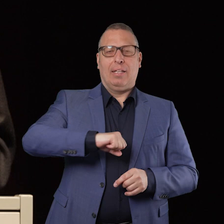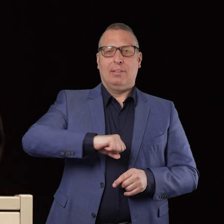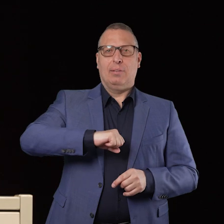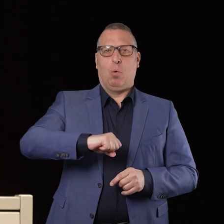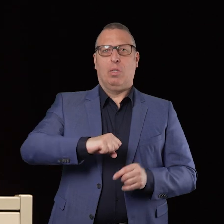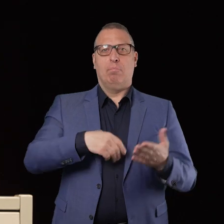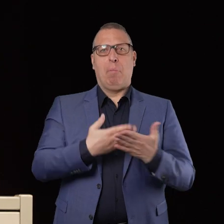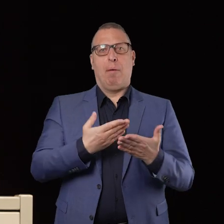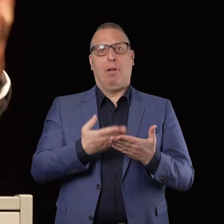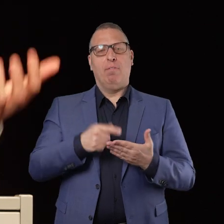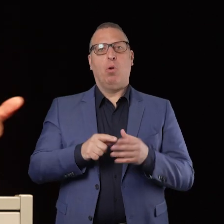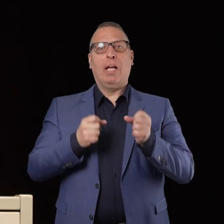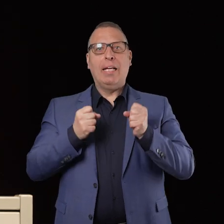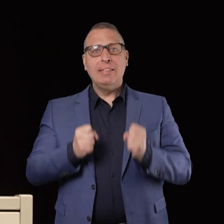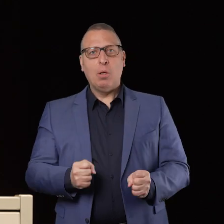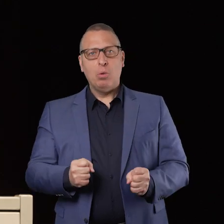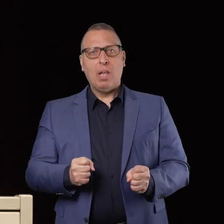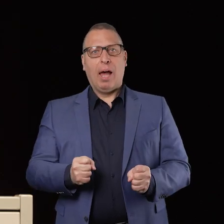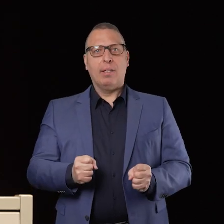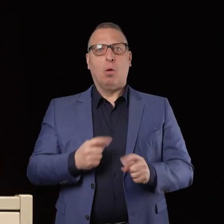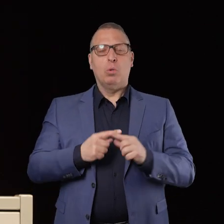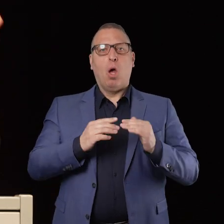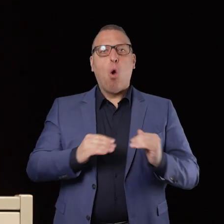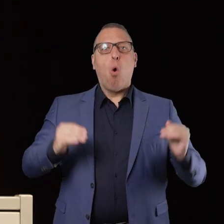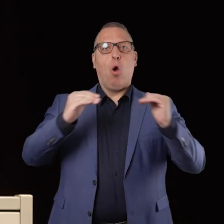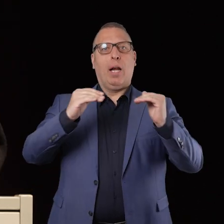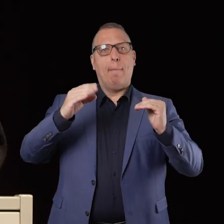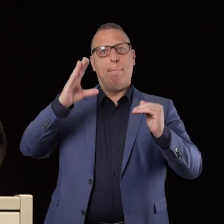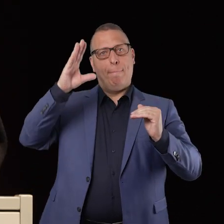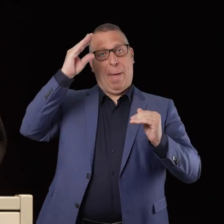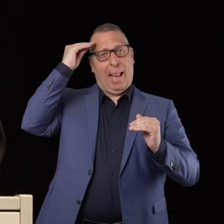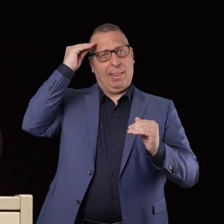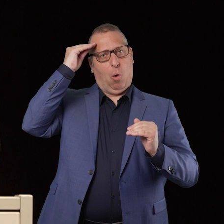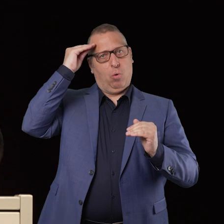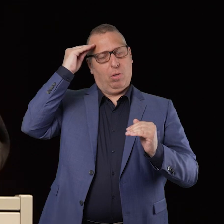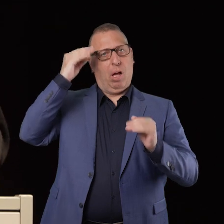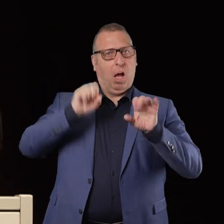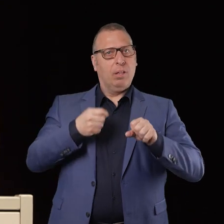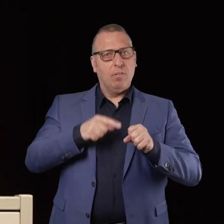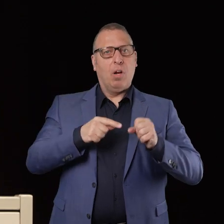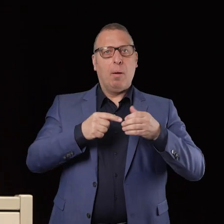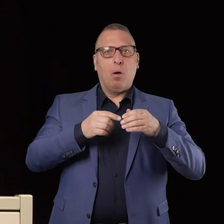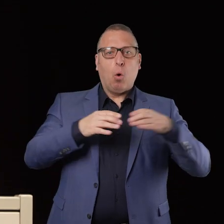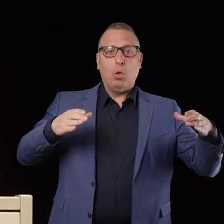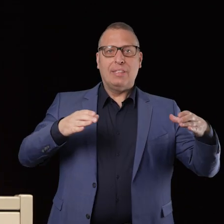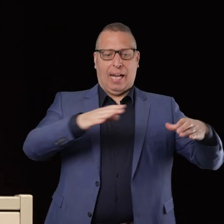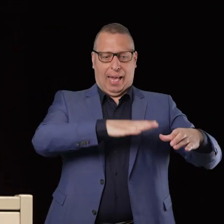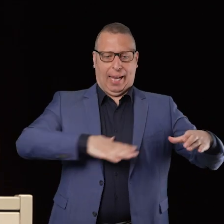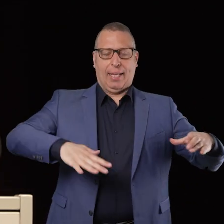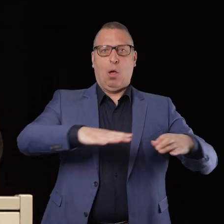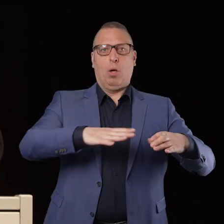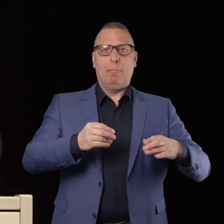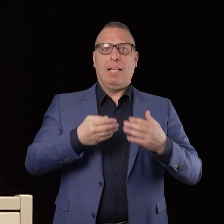zum Beispiel in den Bereichen der Gesundheit und der höheren Bildung, können für eine größere